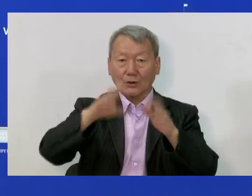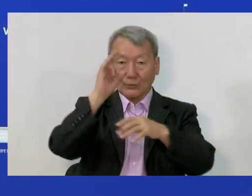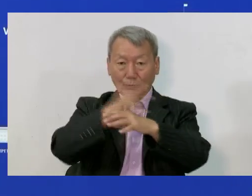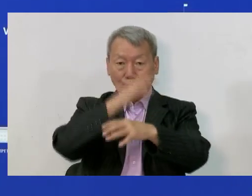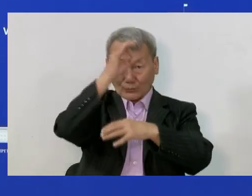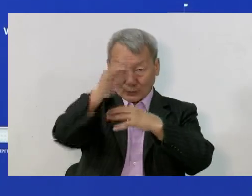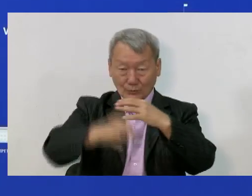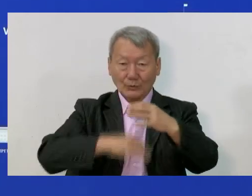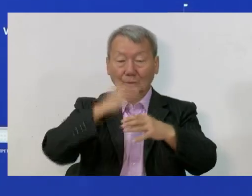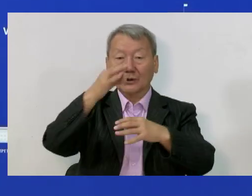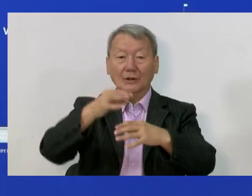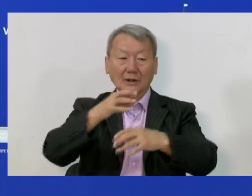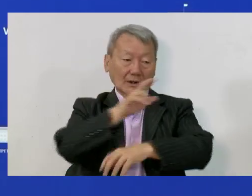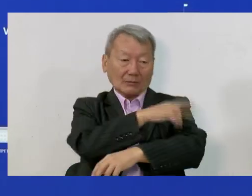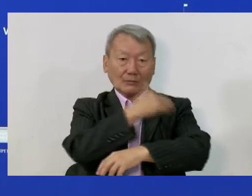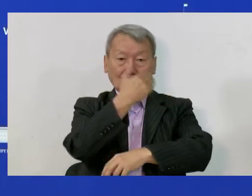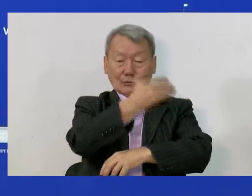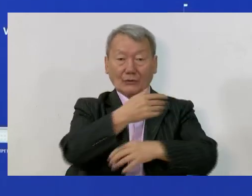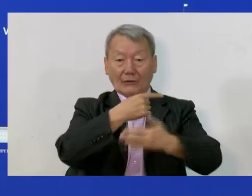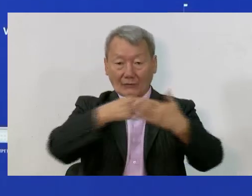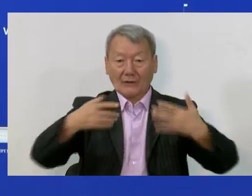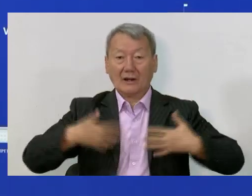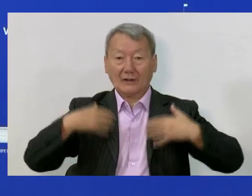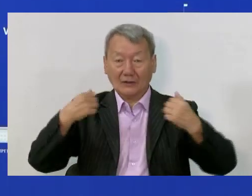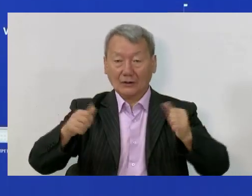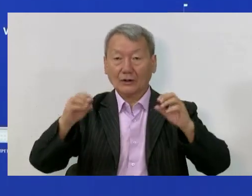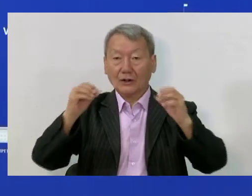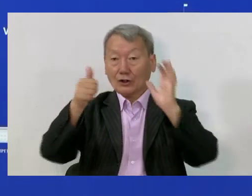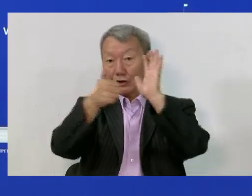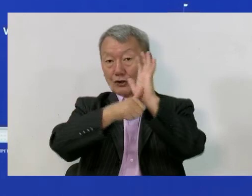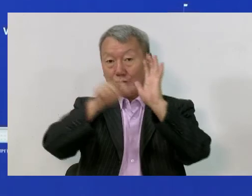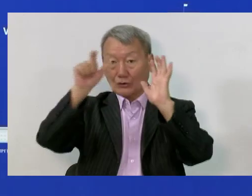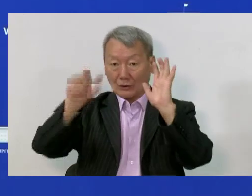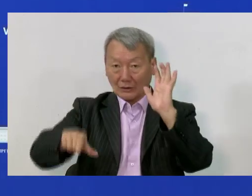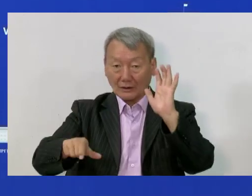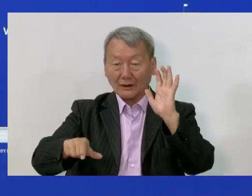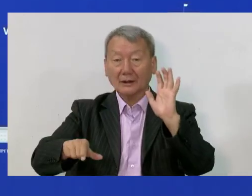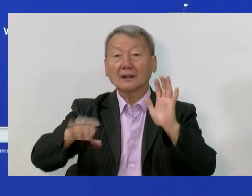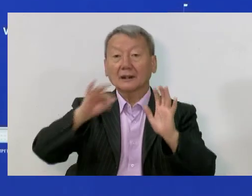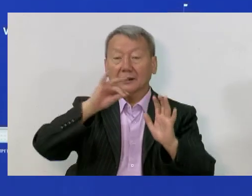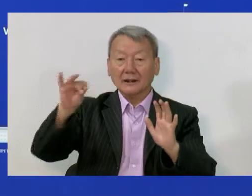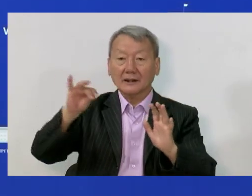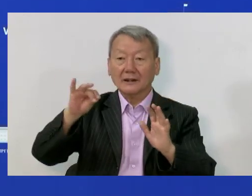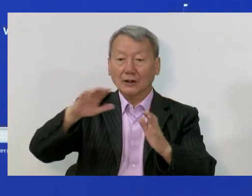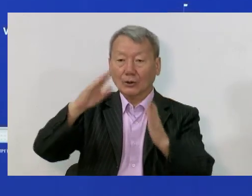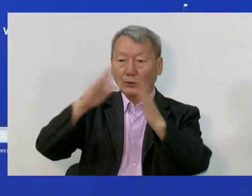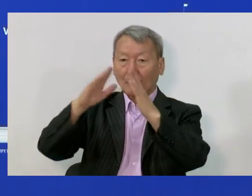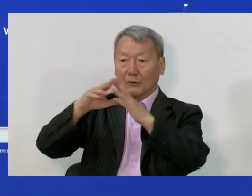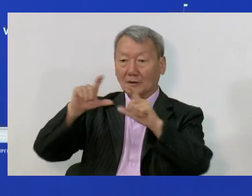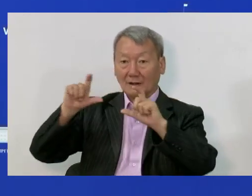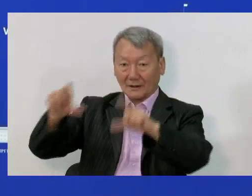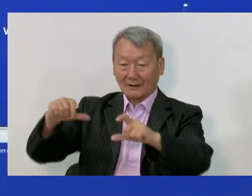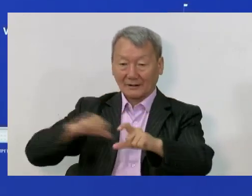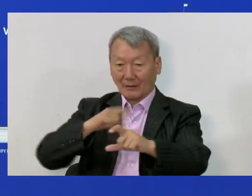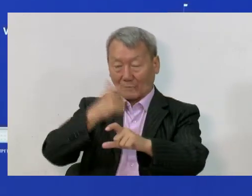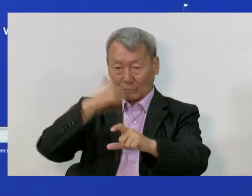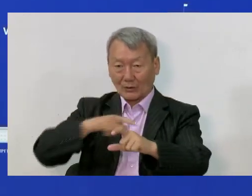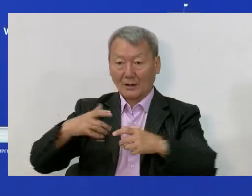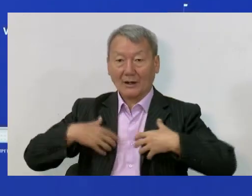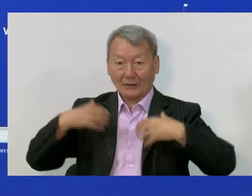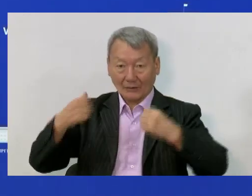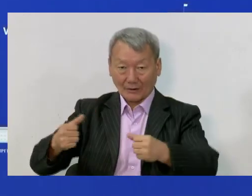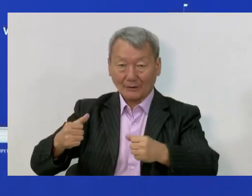сутки со стационаров с выздоровлением выписано 6 медицинских работников, и с домашней самоизоляцией с